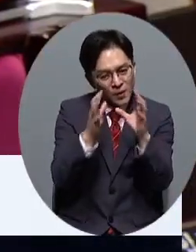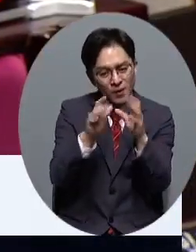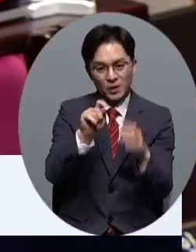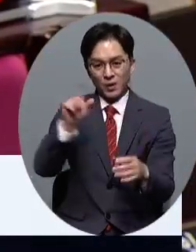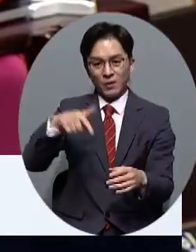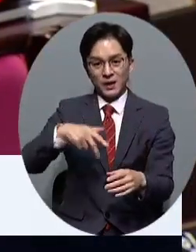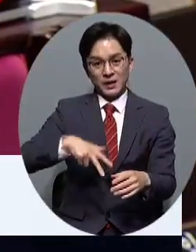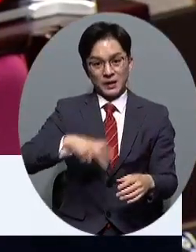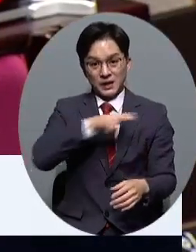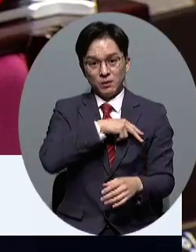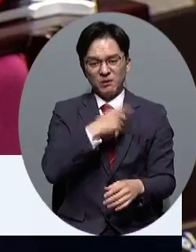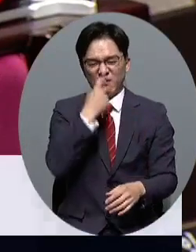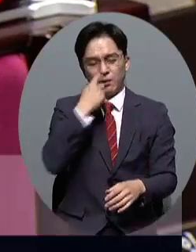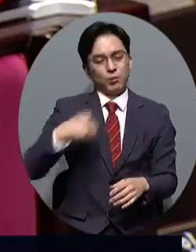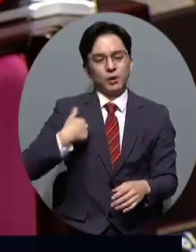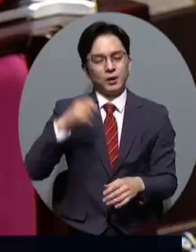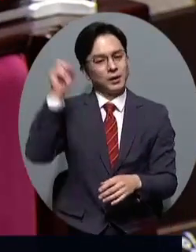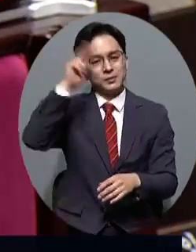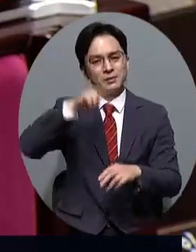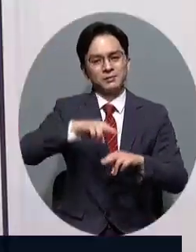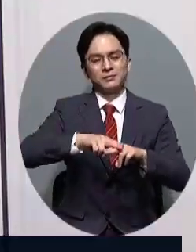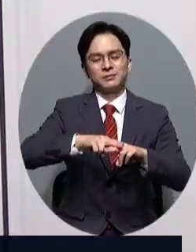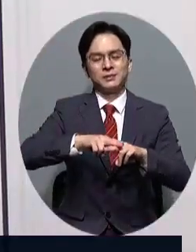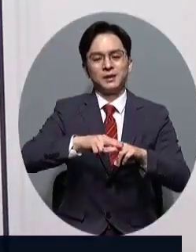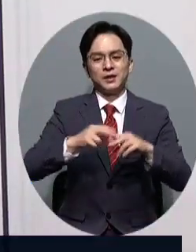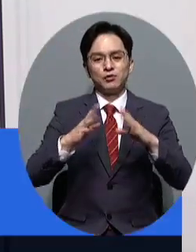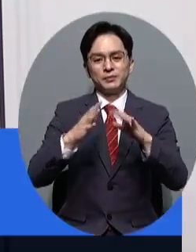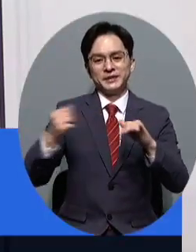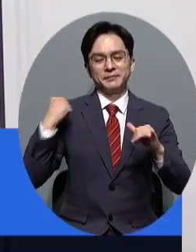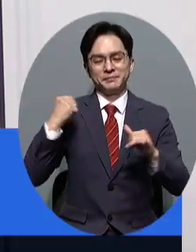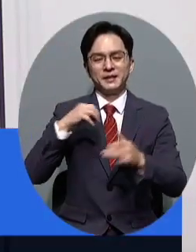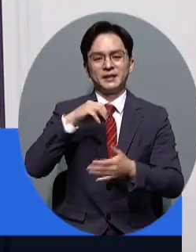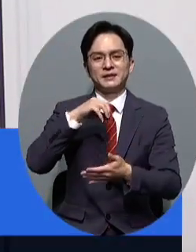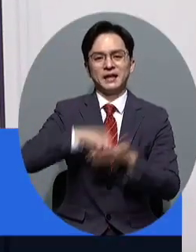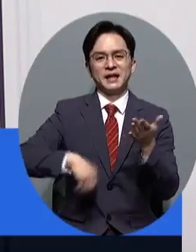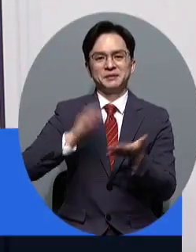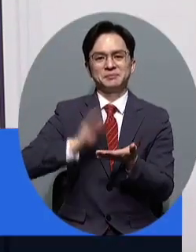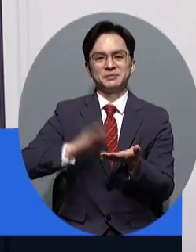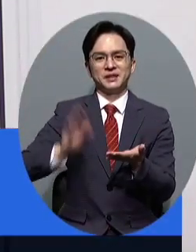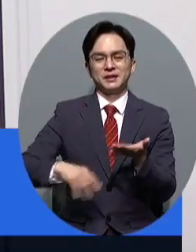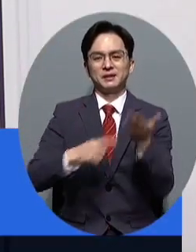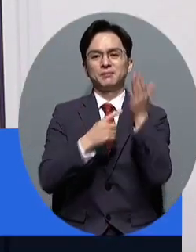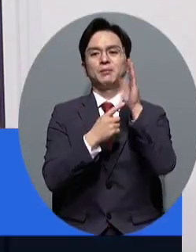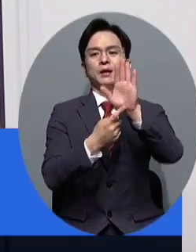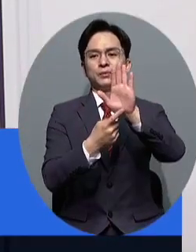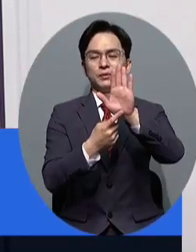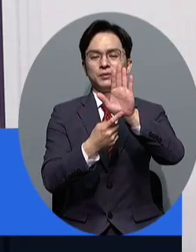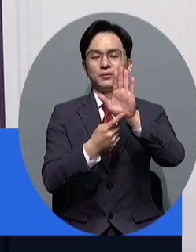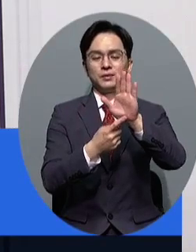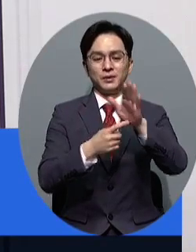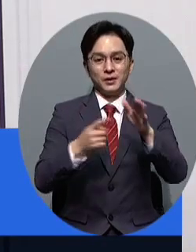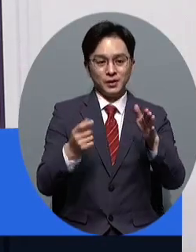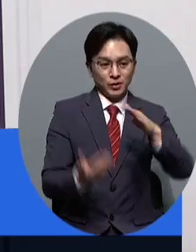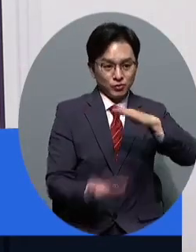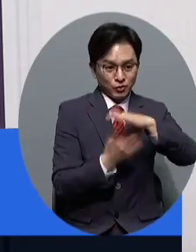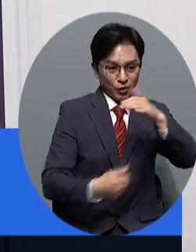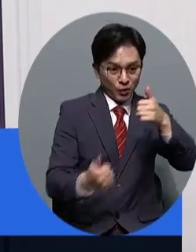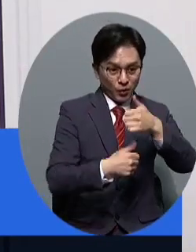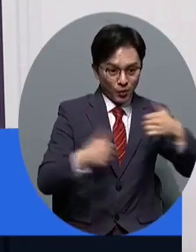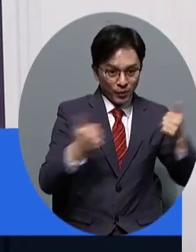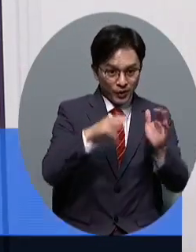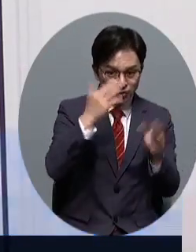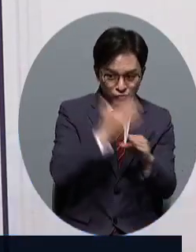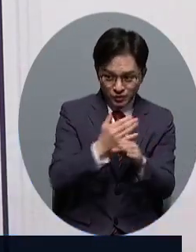스스로 탈당계를 제출했습니다. 공인으로서의 정치적 책임에 대해 우리 국민의힘은 무거운